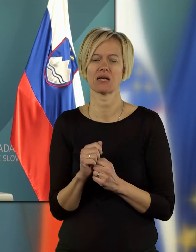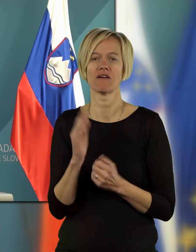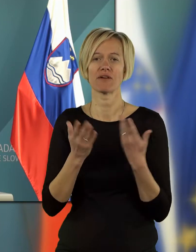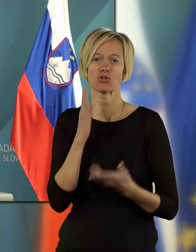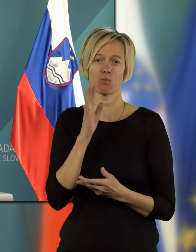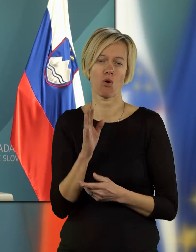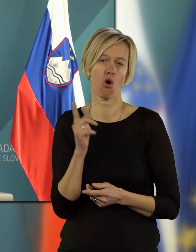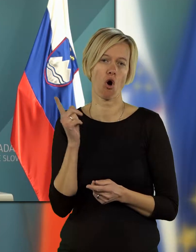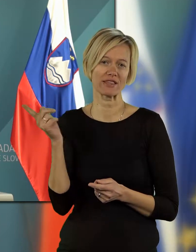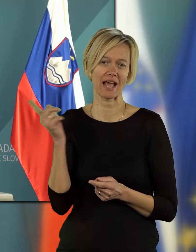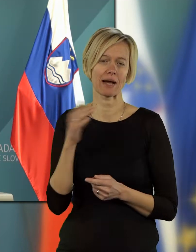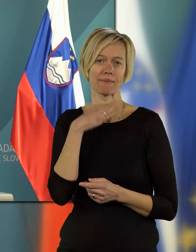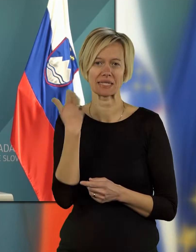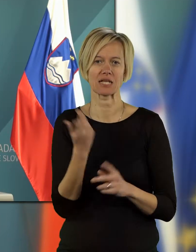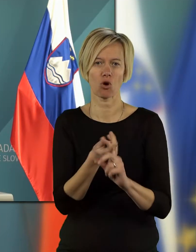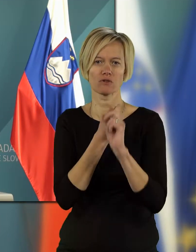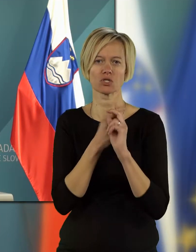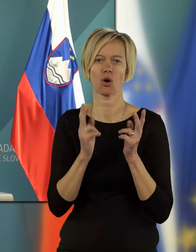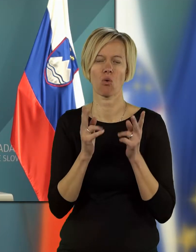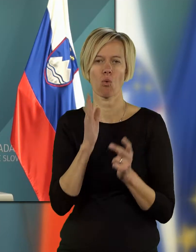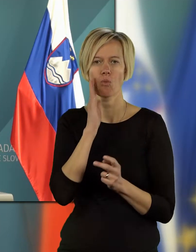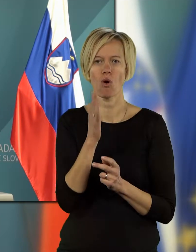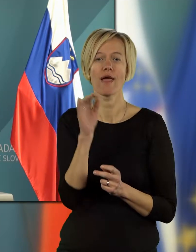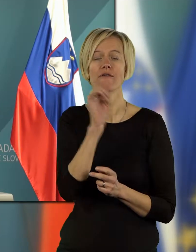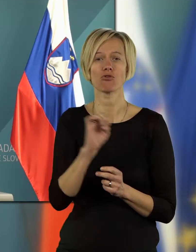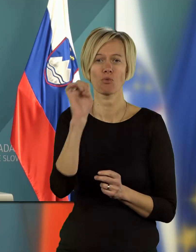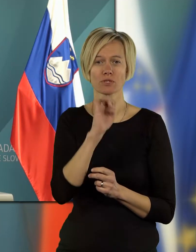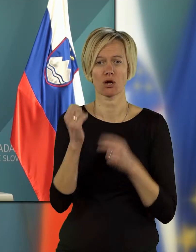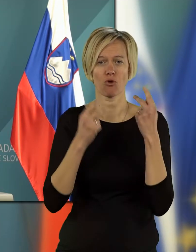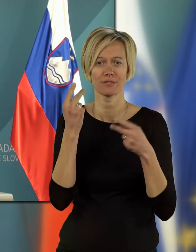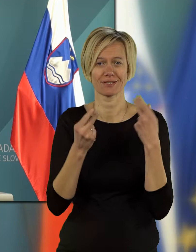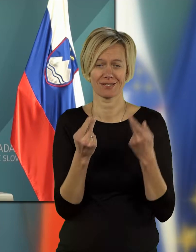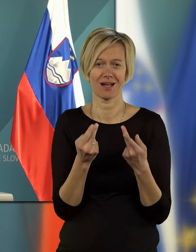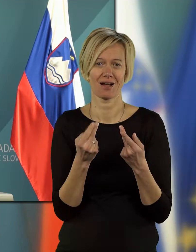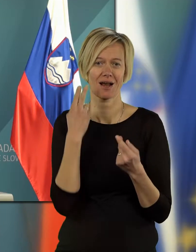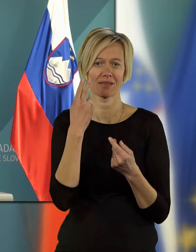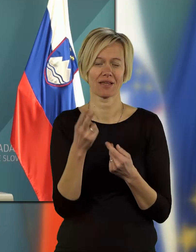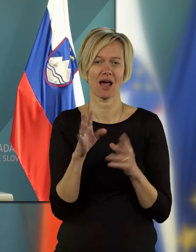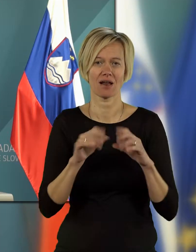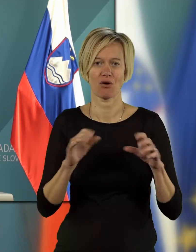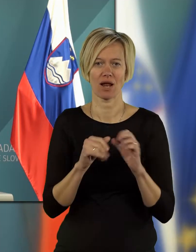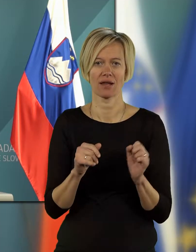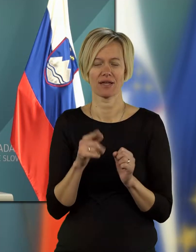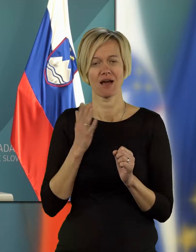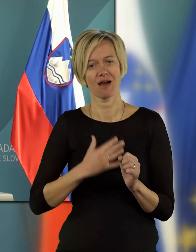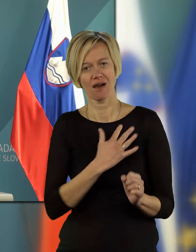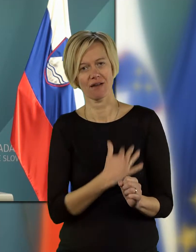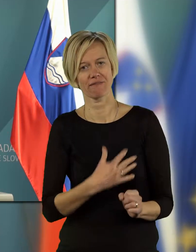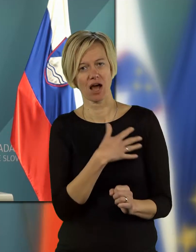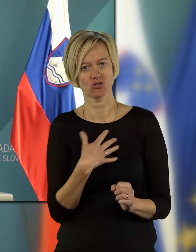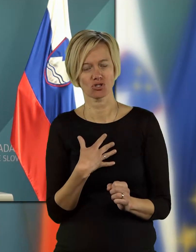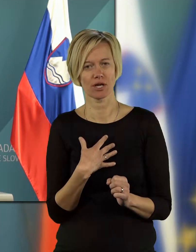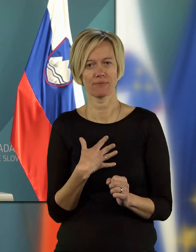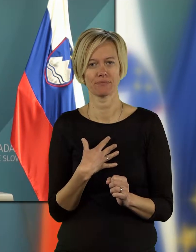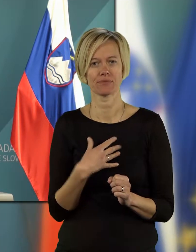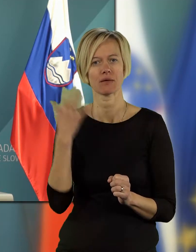in verjeten bo od njega precej odvisno, kako se bo Evropska komisija glede na ravnanje Hrvaške,